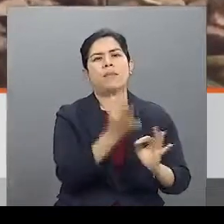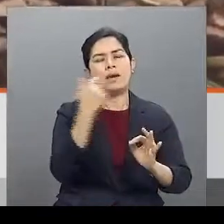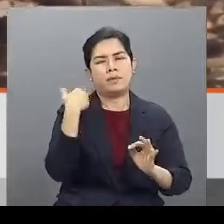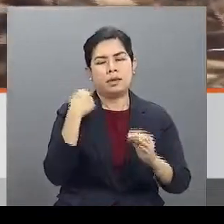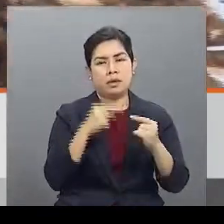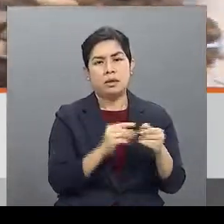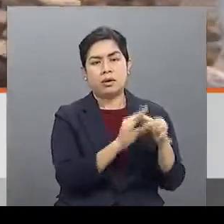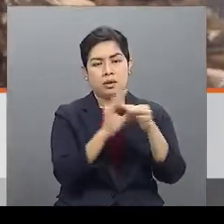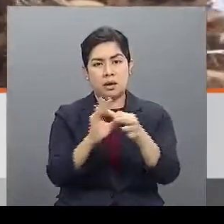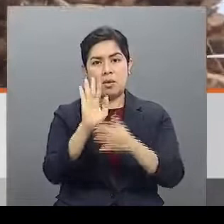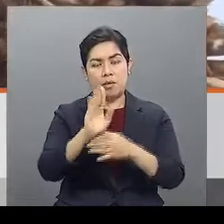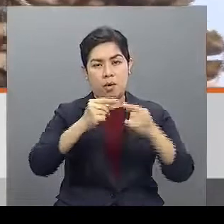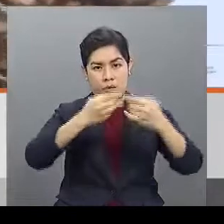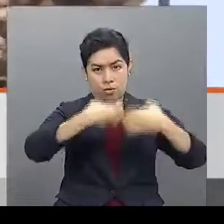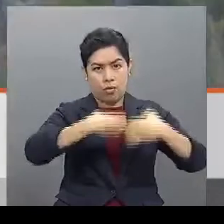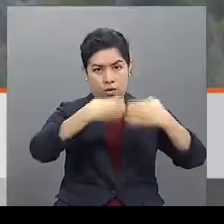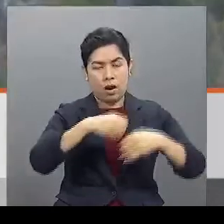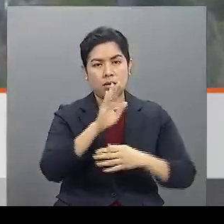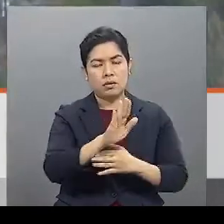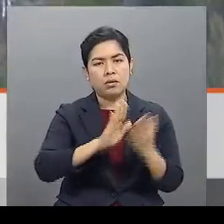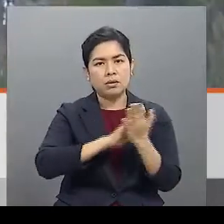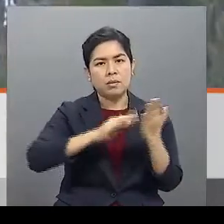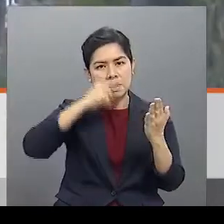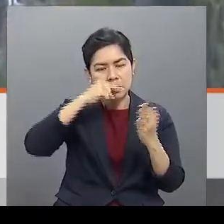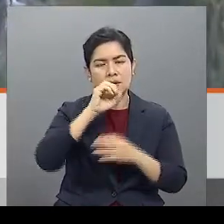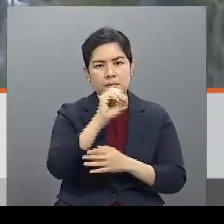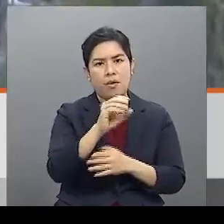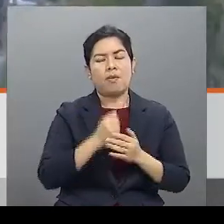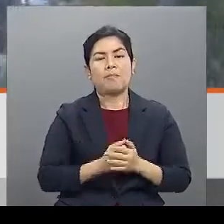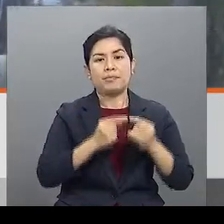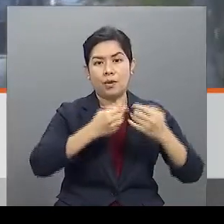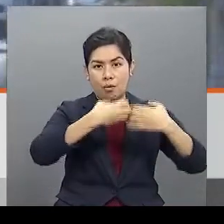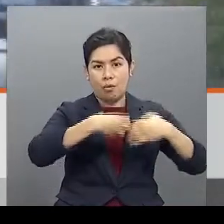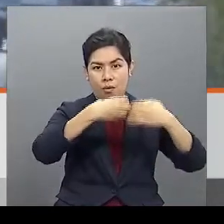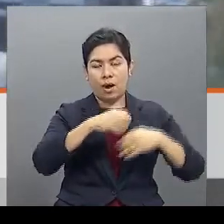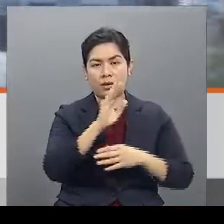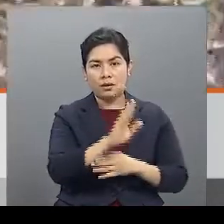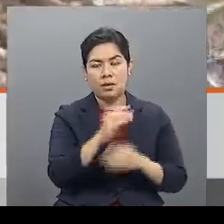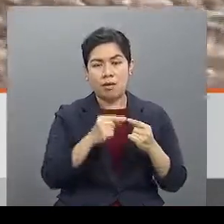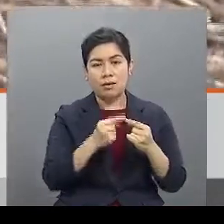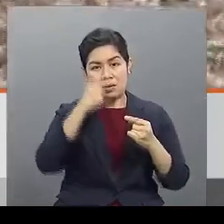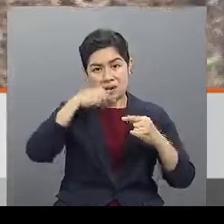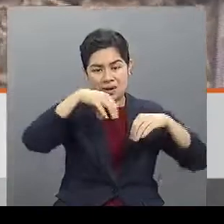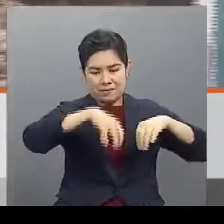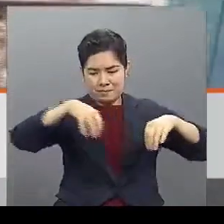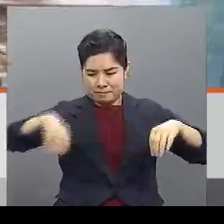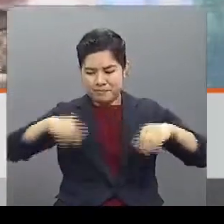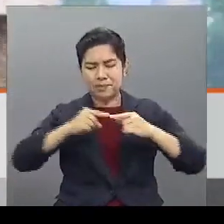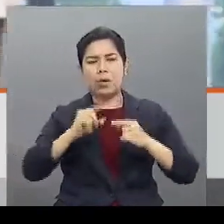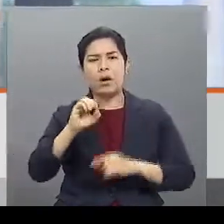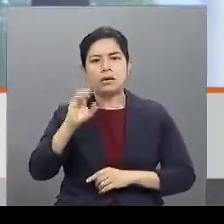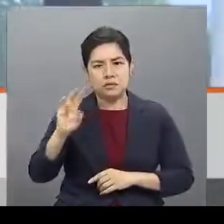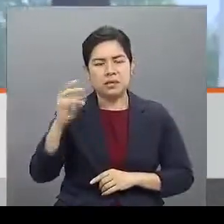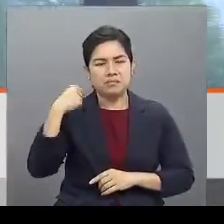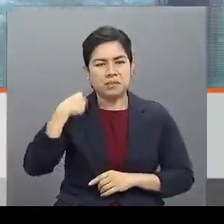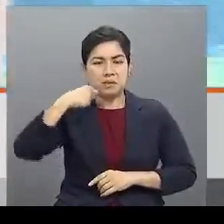านน้ำตาลแห่งประเทศไทยที่ระบุว่าโรงงานน้ำตาลทั้ง57แห่งทั่วประเทศมีอ้อยสดส่งโรงงานประม